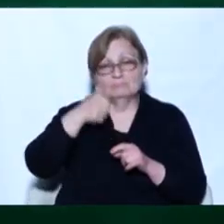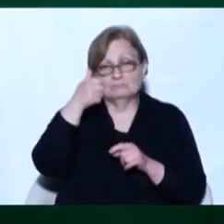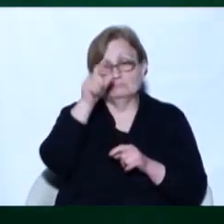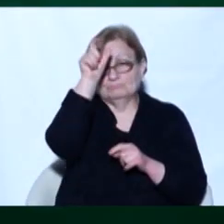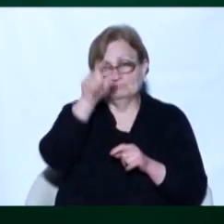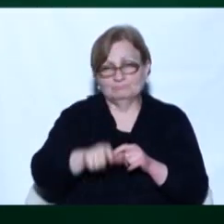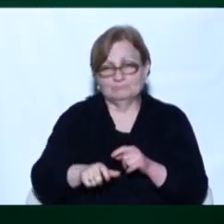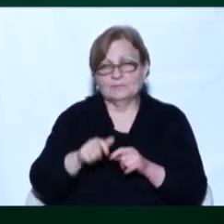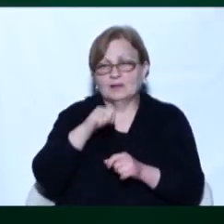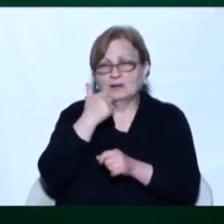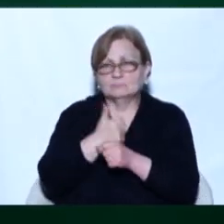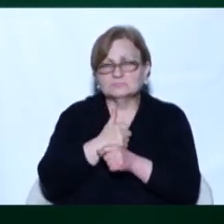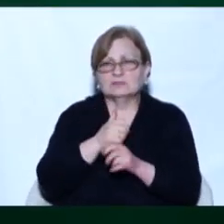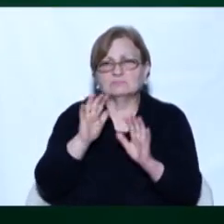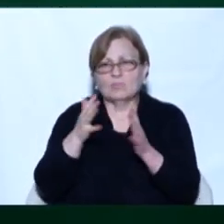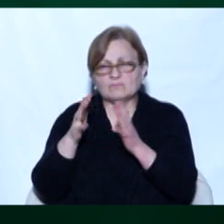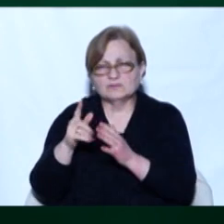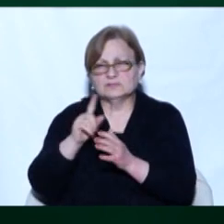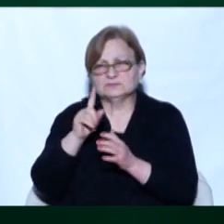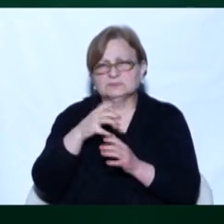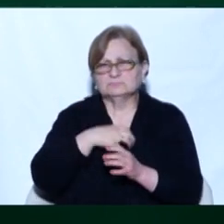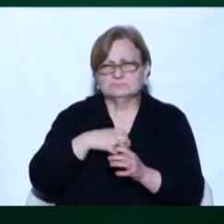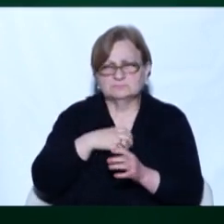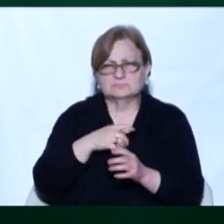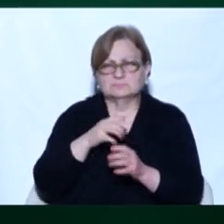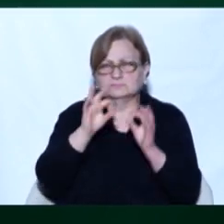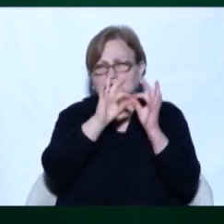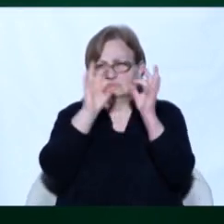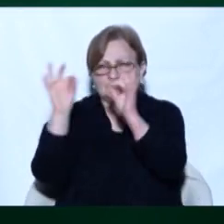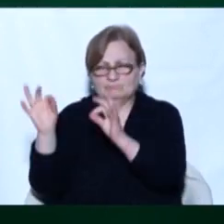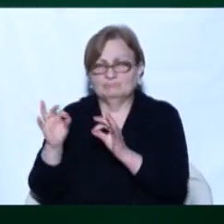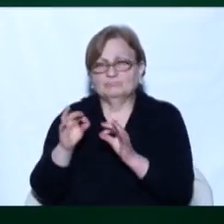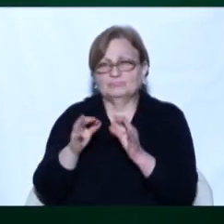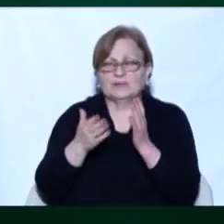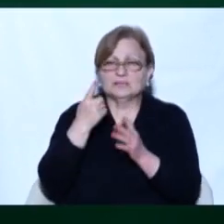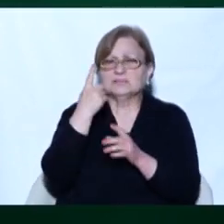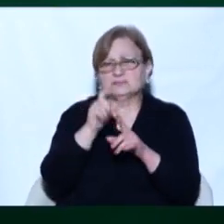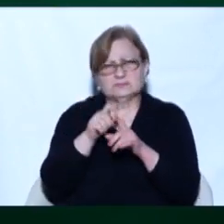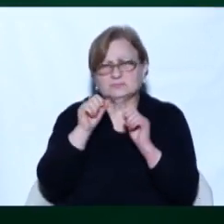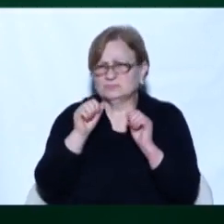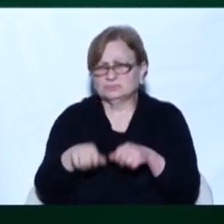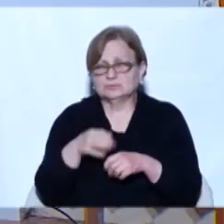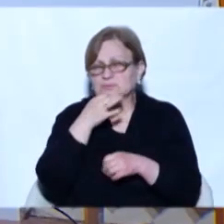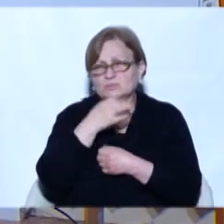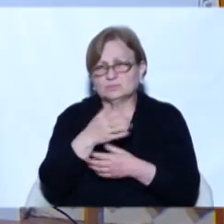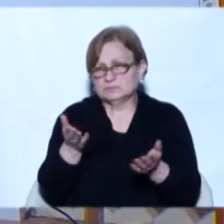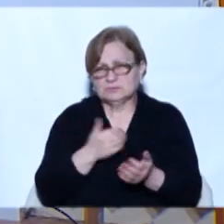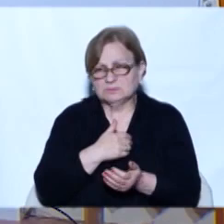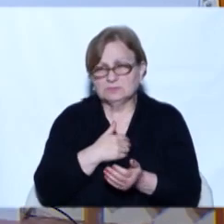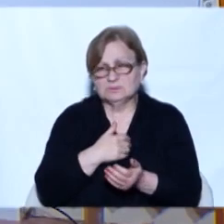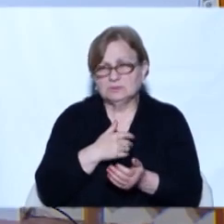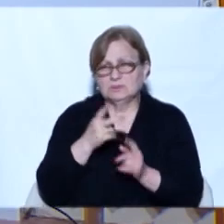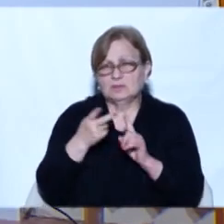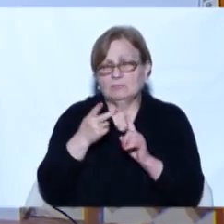იწერ მთავარ მოვლენას, მთავარ აზრს, წინადადებას, წინადადებებს ან სიტყვას. ეს შენს ნებაზია დამოკიდებული.